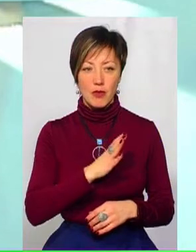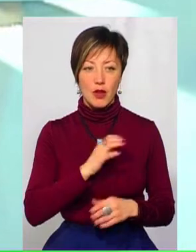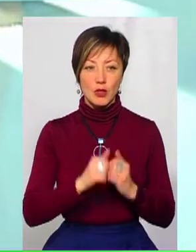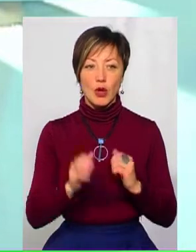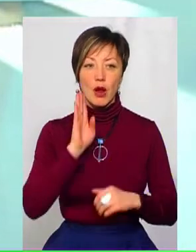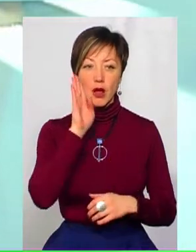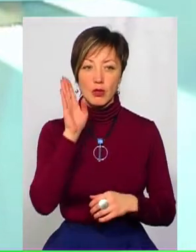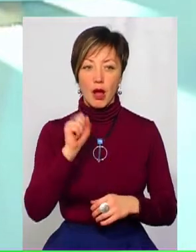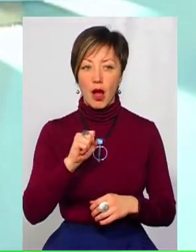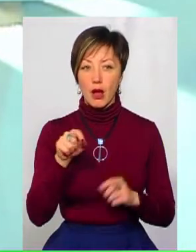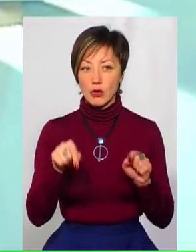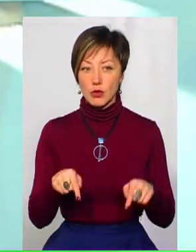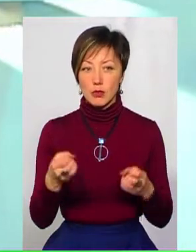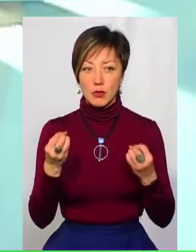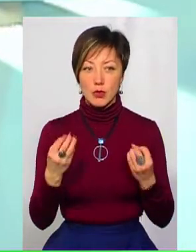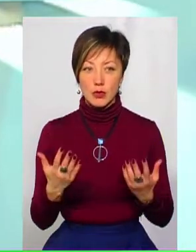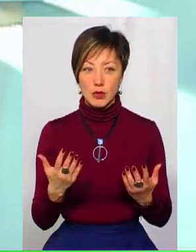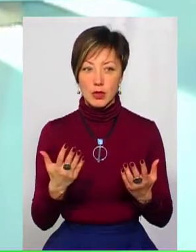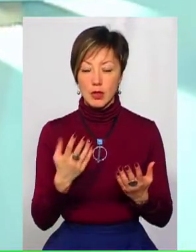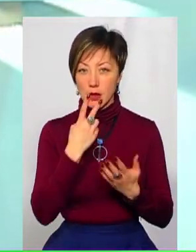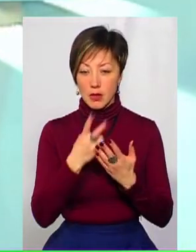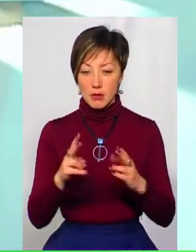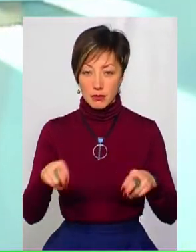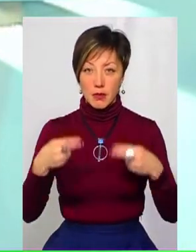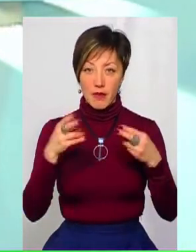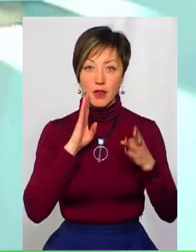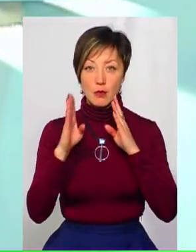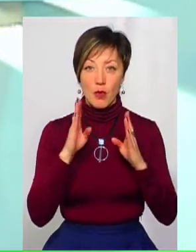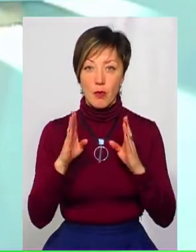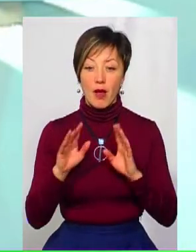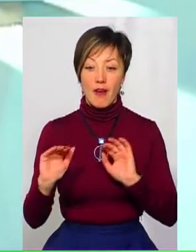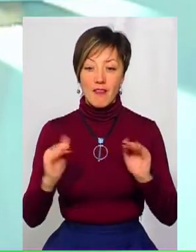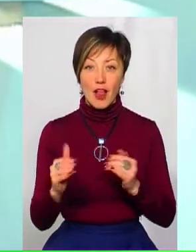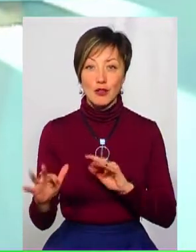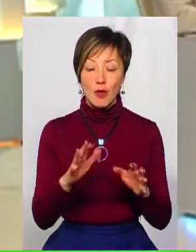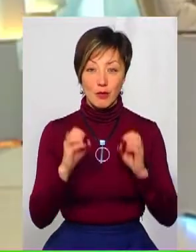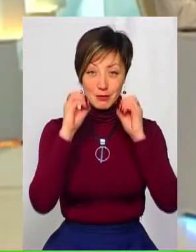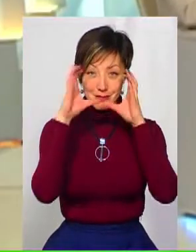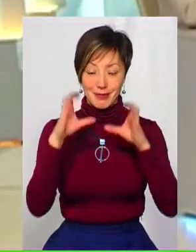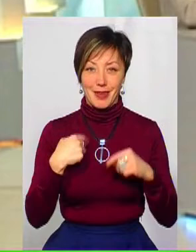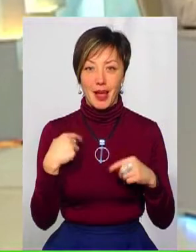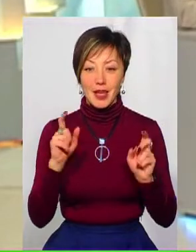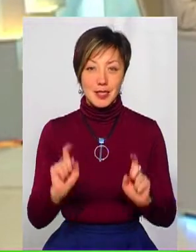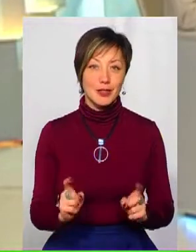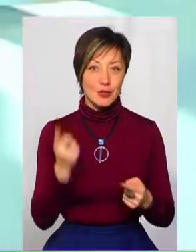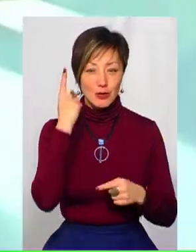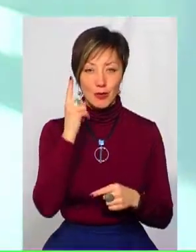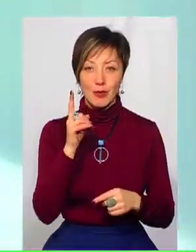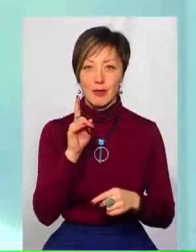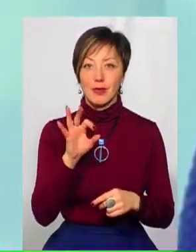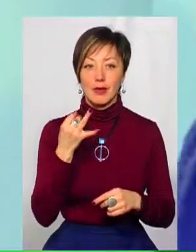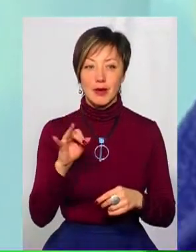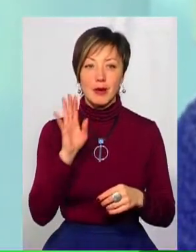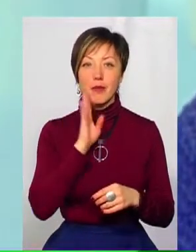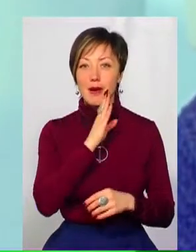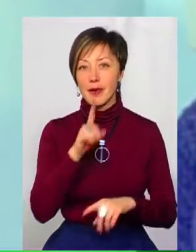щоранку. А тут я просто заходжу в Фейсбук, я дивлюсь, люди запустили флешмоб, і в мене очі на лоб. Я сижу і думаю, мамо, рідно,